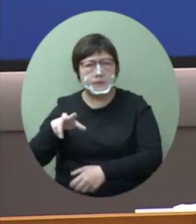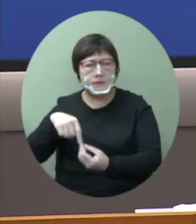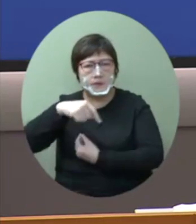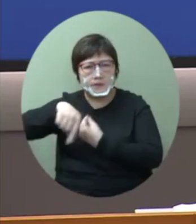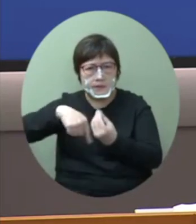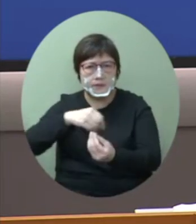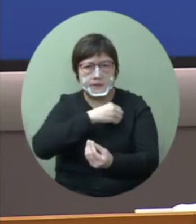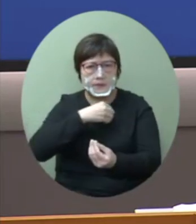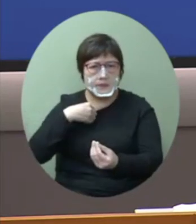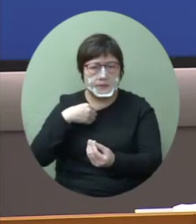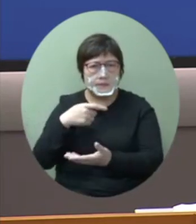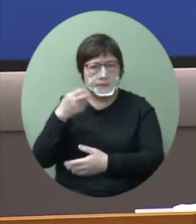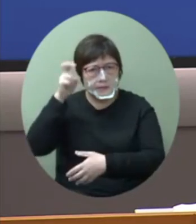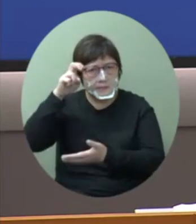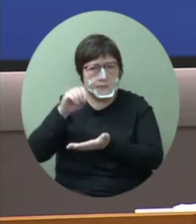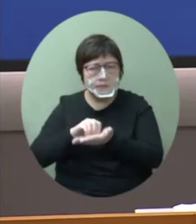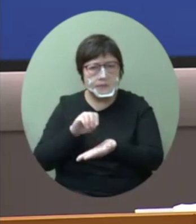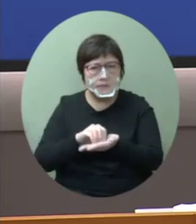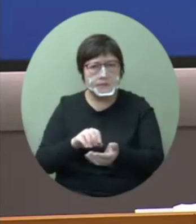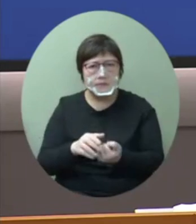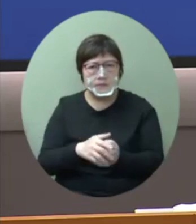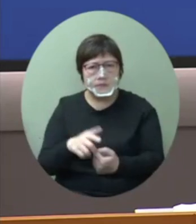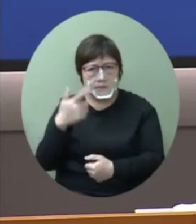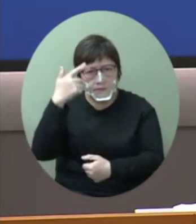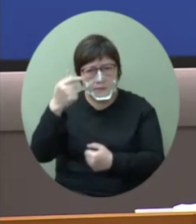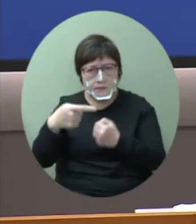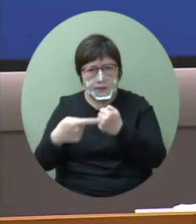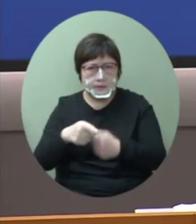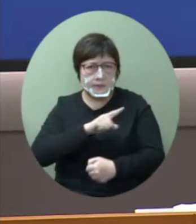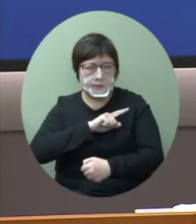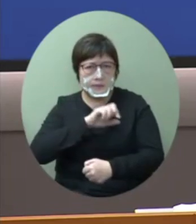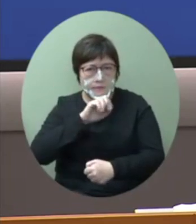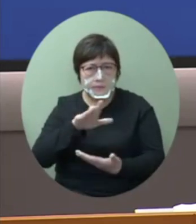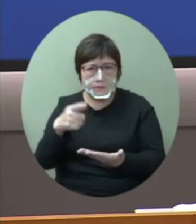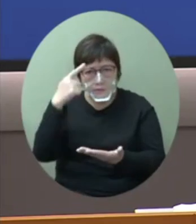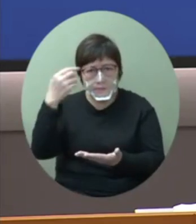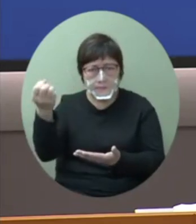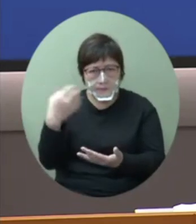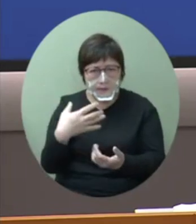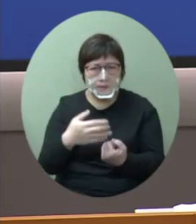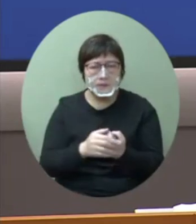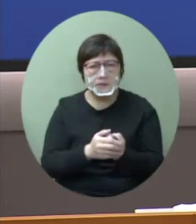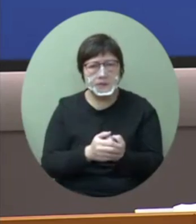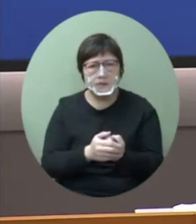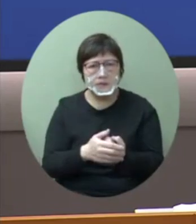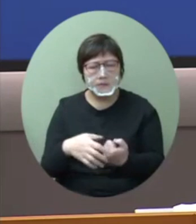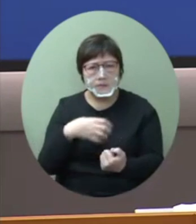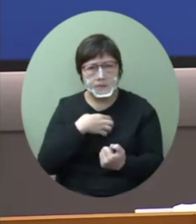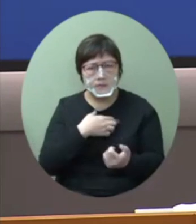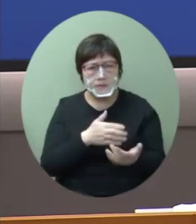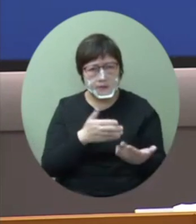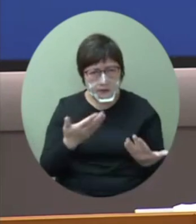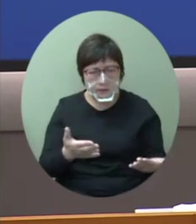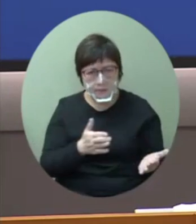醫生的個研判嘛。我以為你第一個是你自己的評論，如果你想問呢，我覺得已經去到這個階